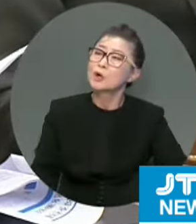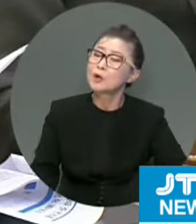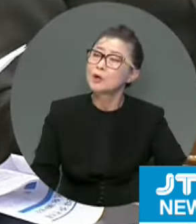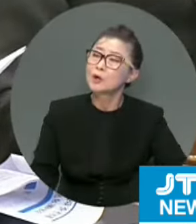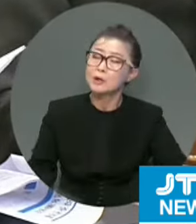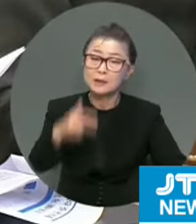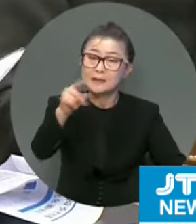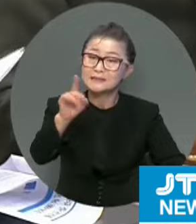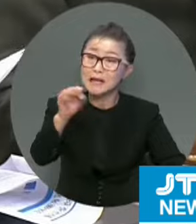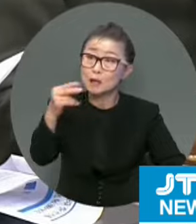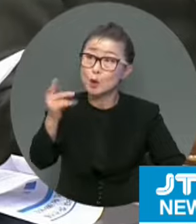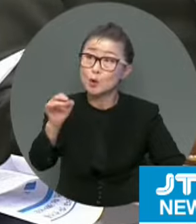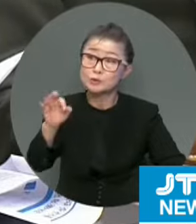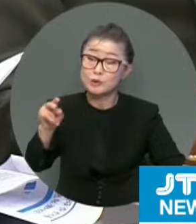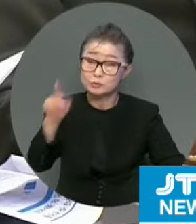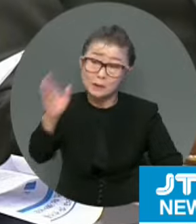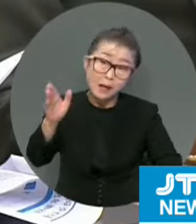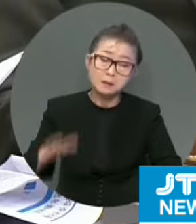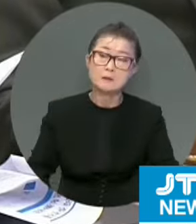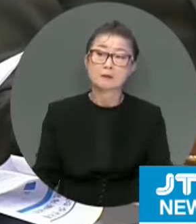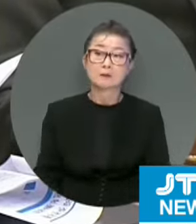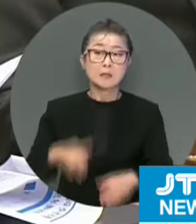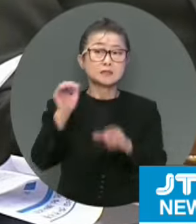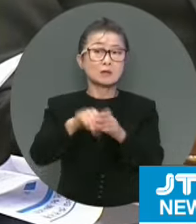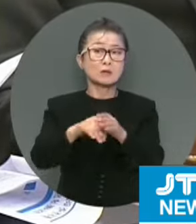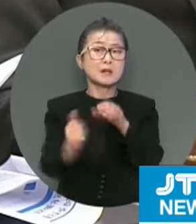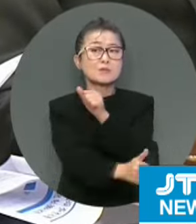오늘 한마디 더 말씀드리면 선관위가